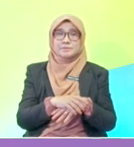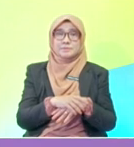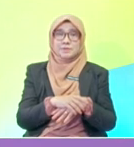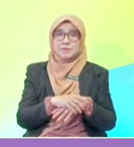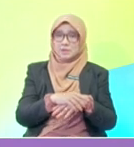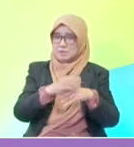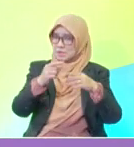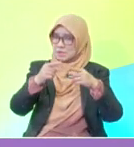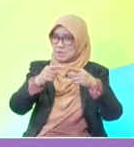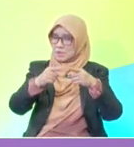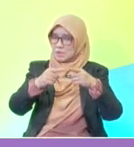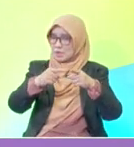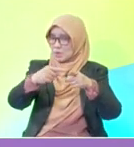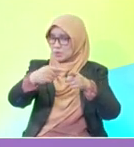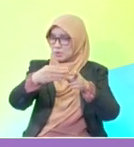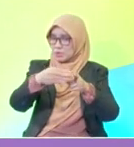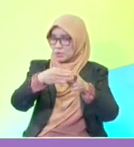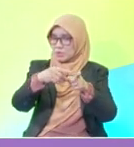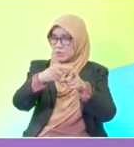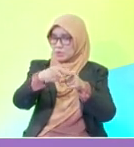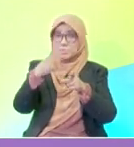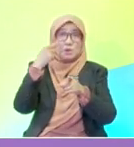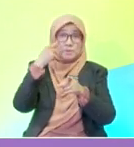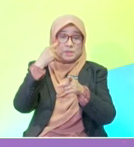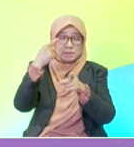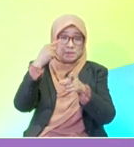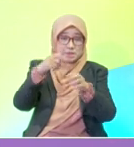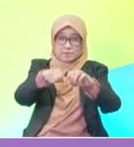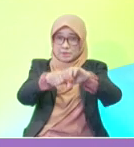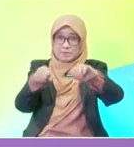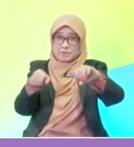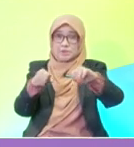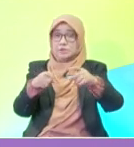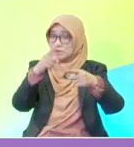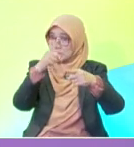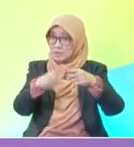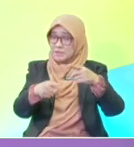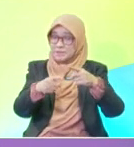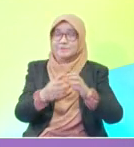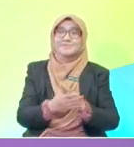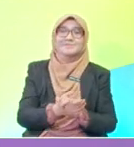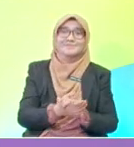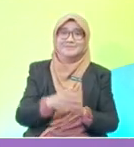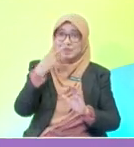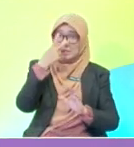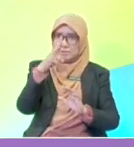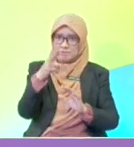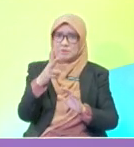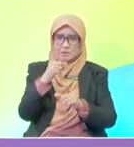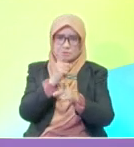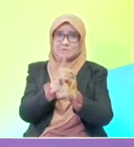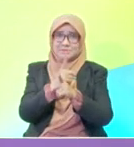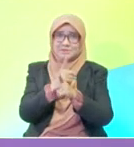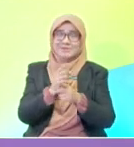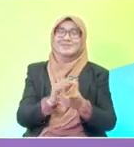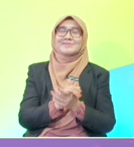lah. Kita penyek-penyekkan dia. Nampak macam sebenar lah cikgu. Senang je kan proses nak hasilkan kan.